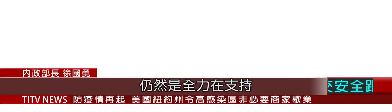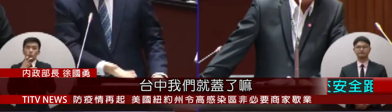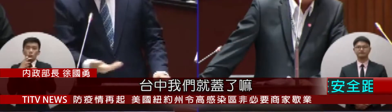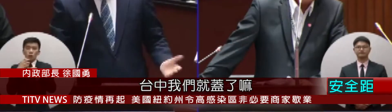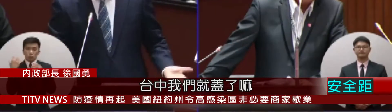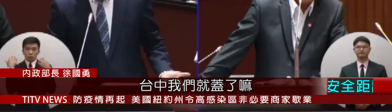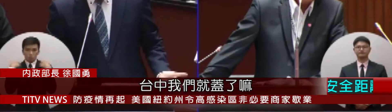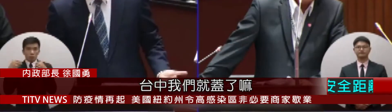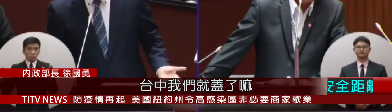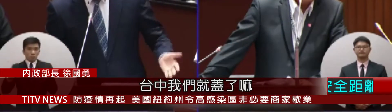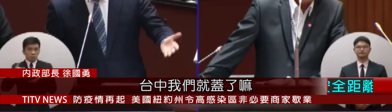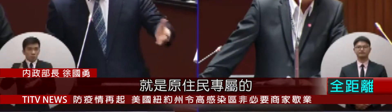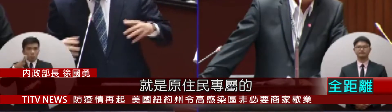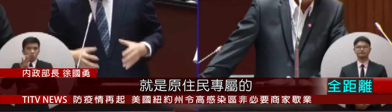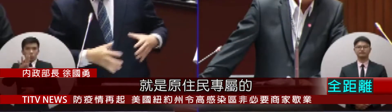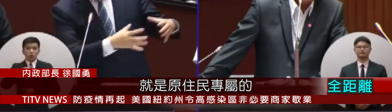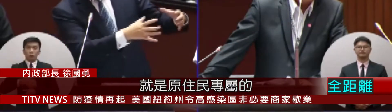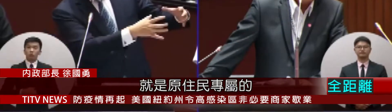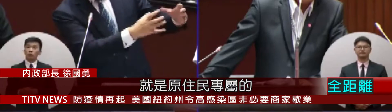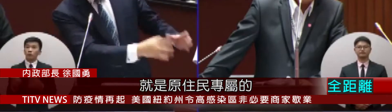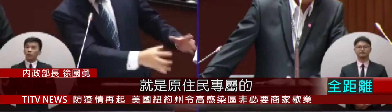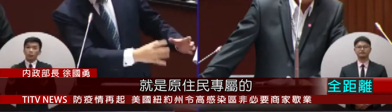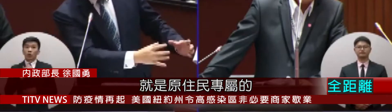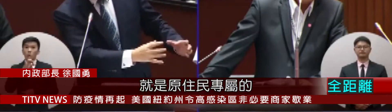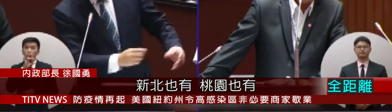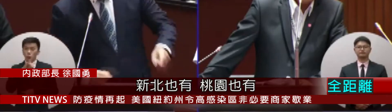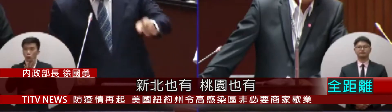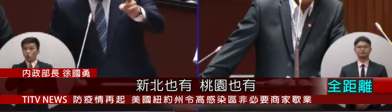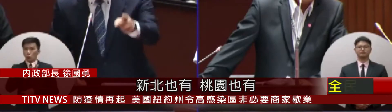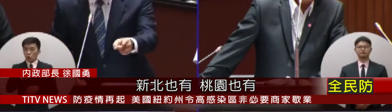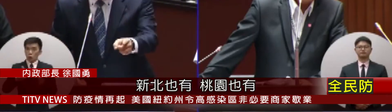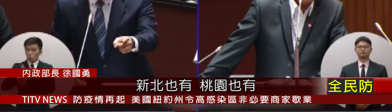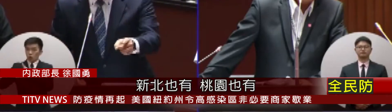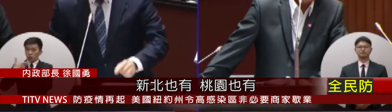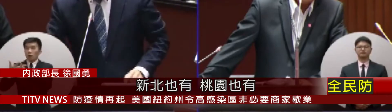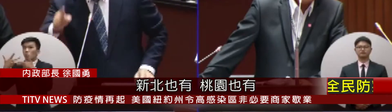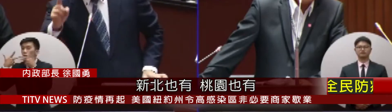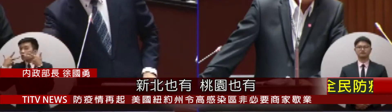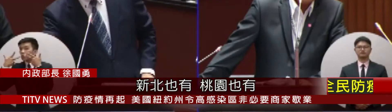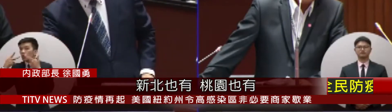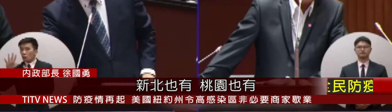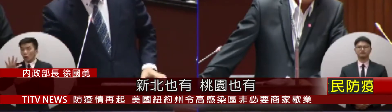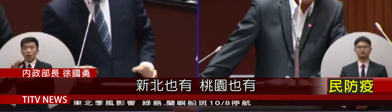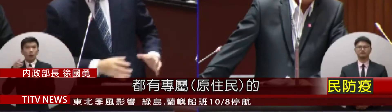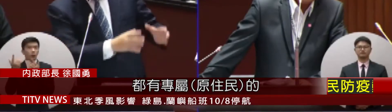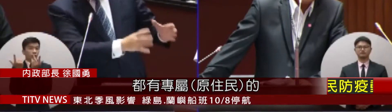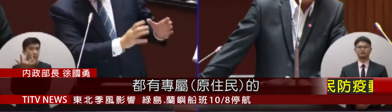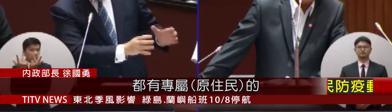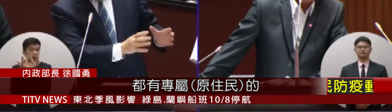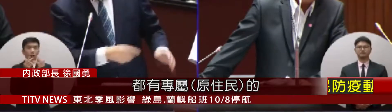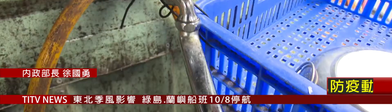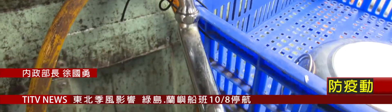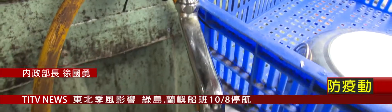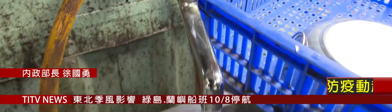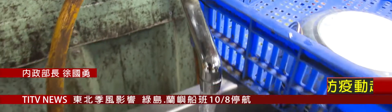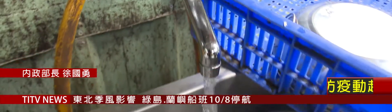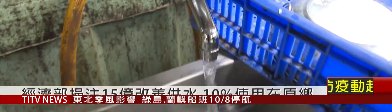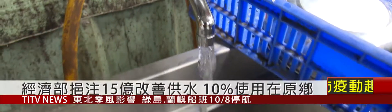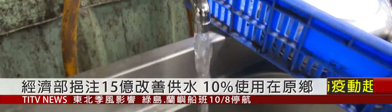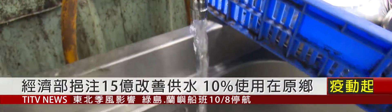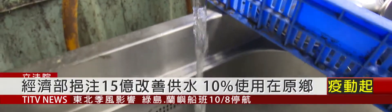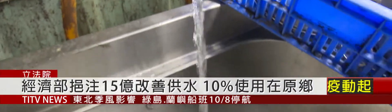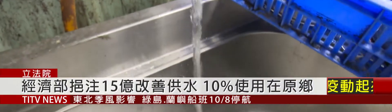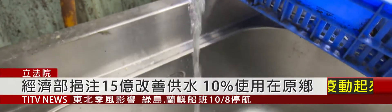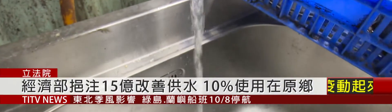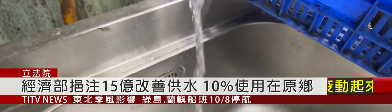持。台中我们就盖了嘛，就是原住民专属的，新北也有，桃园也有，都有专属的。 而针